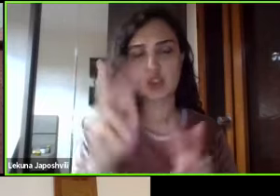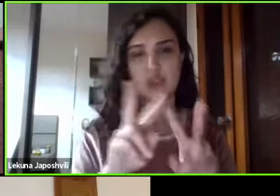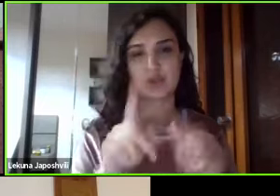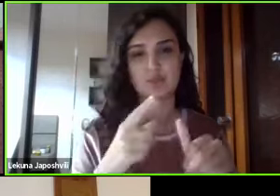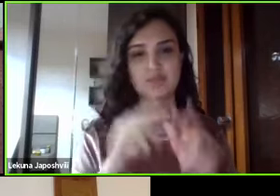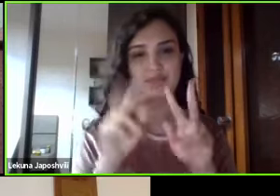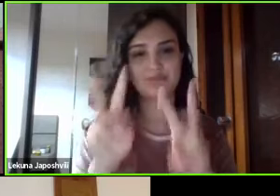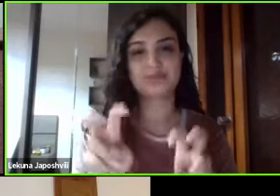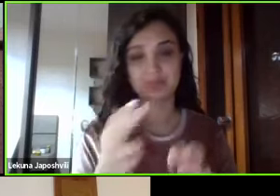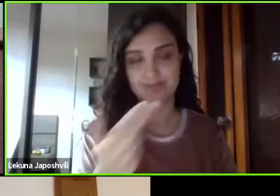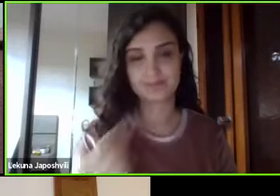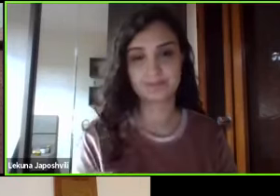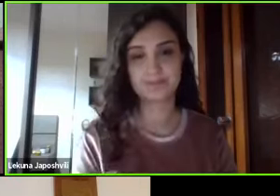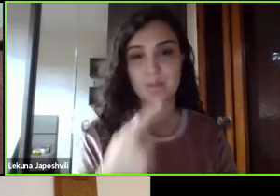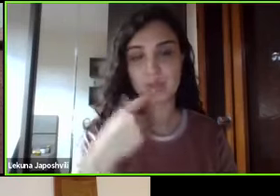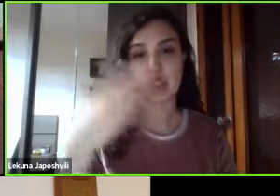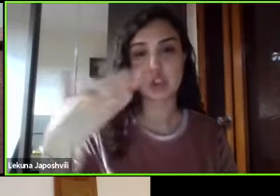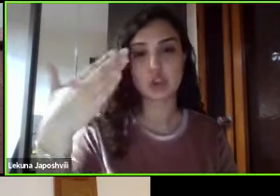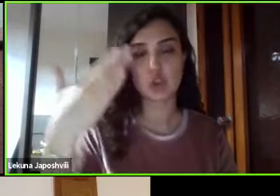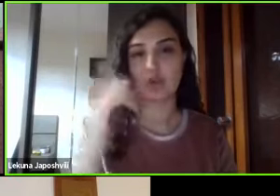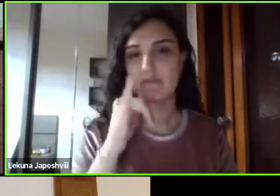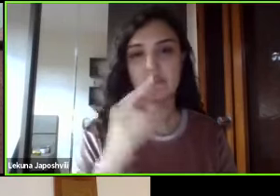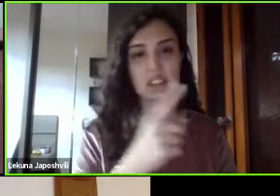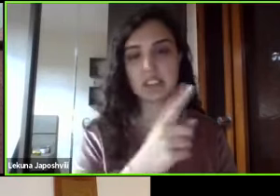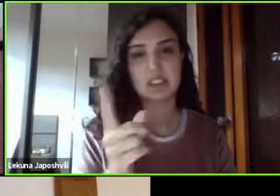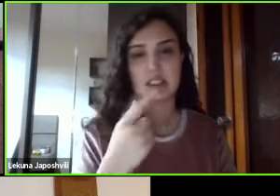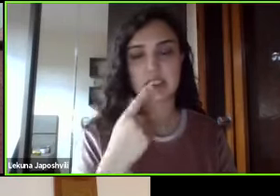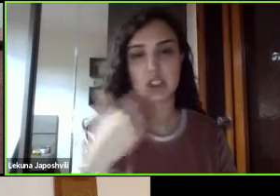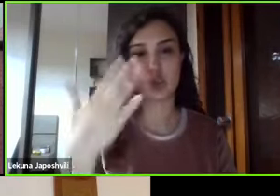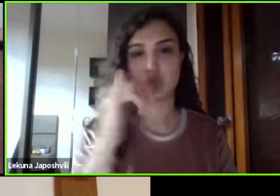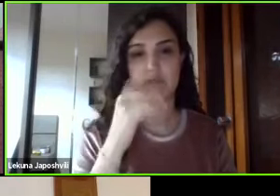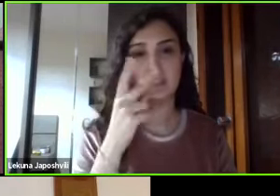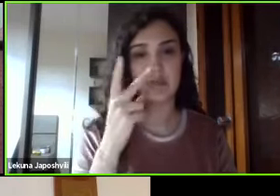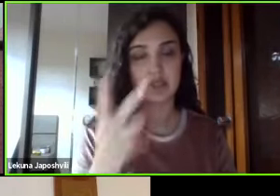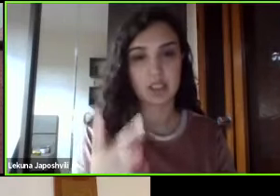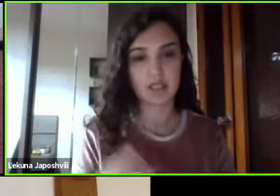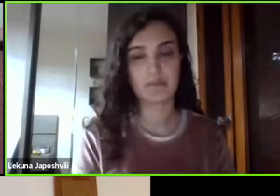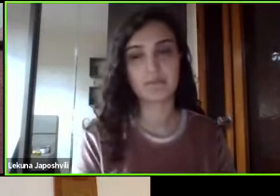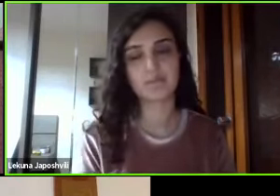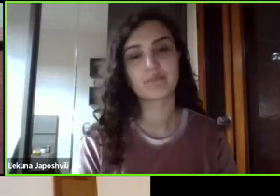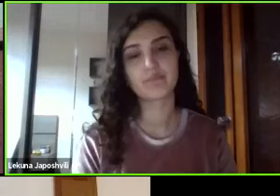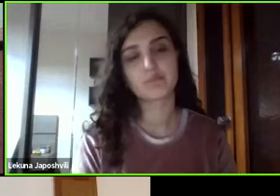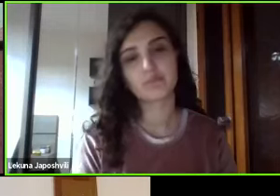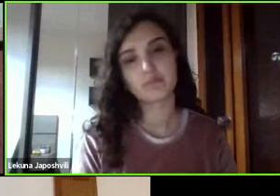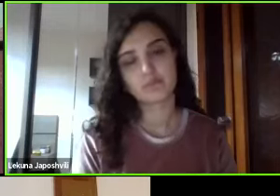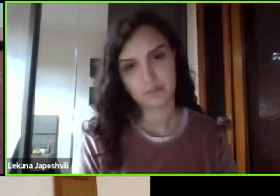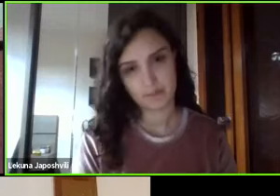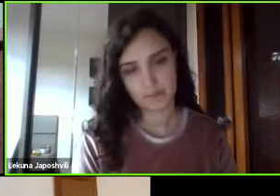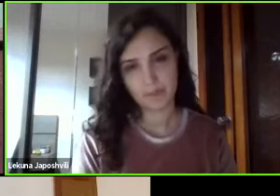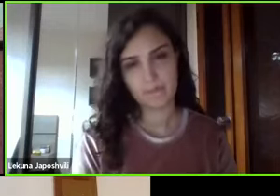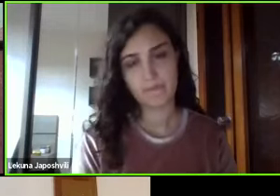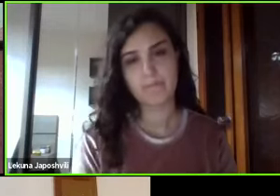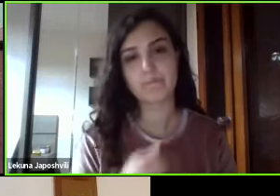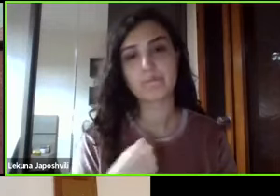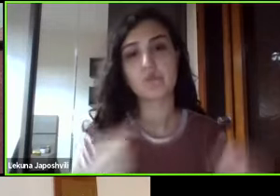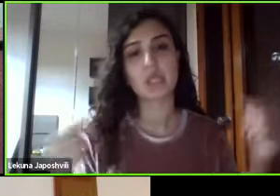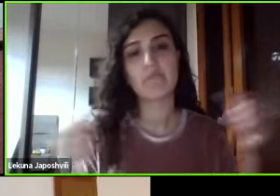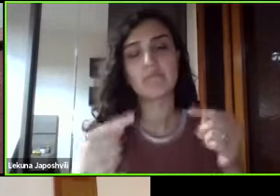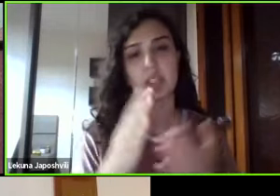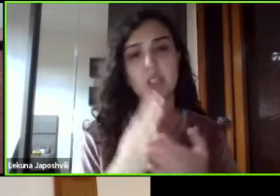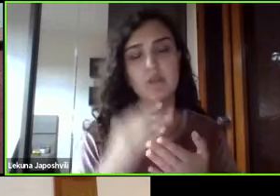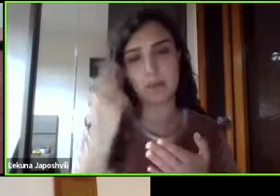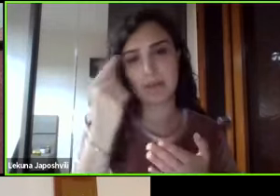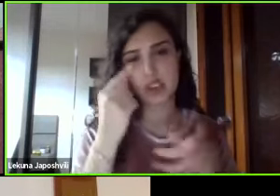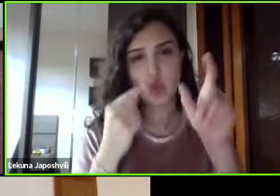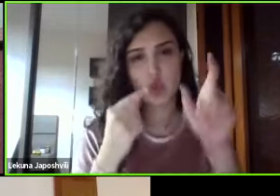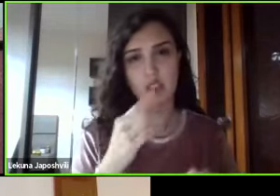ხო? დიახ, წითელ დროშა, ვერცერთი წითელი დროშა ვერ დავინახე. დიახ. ჩვენ თანხედრაში ვართ, ჩვენ ფსიქოლოგი